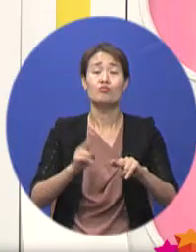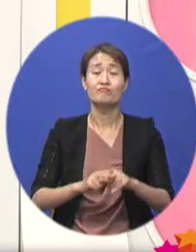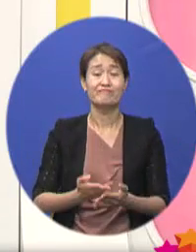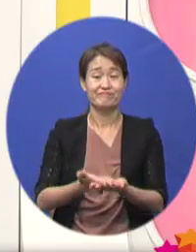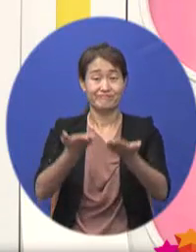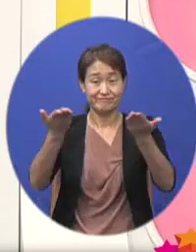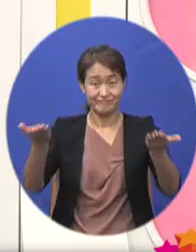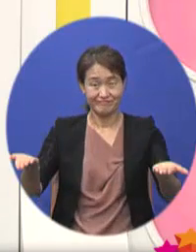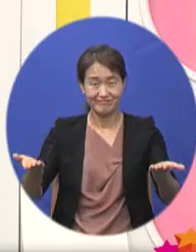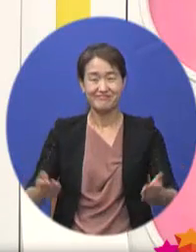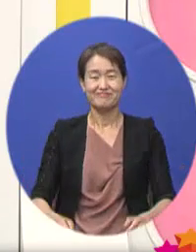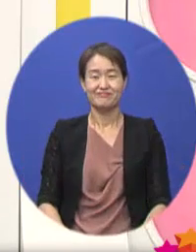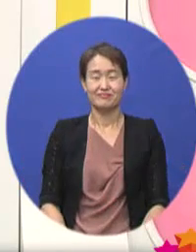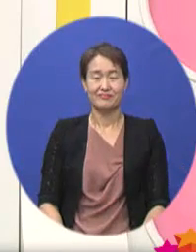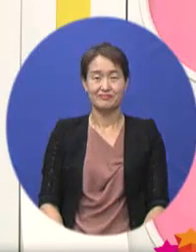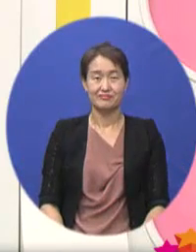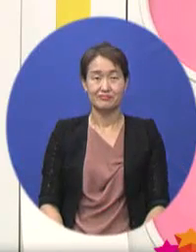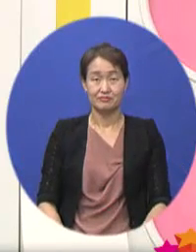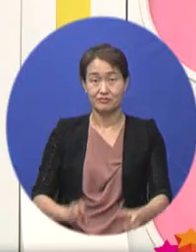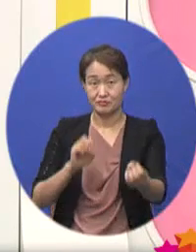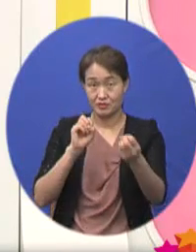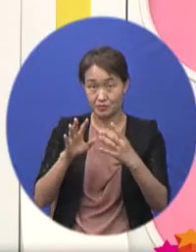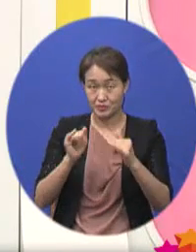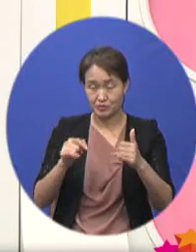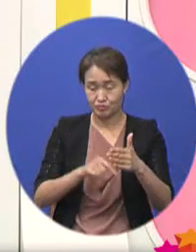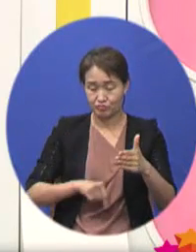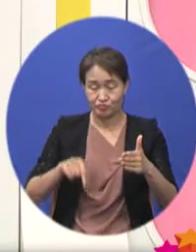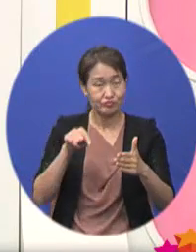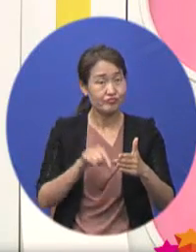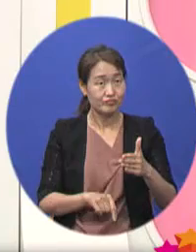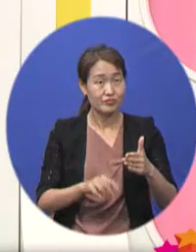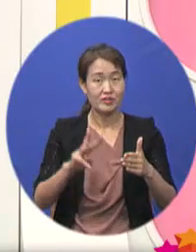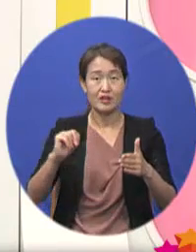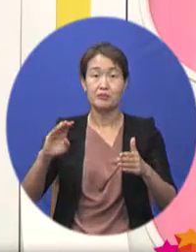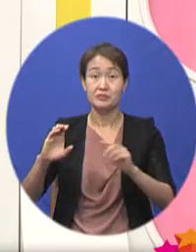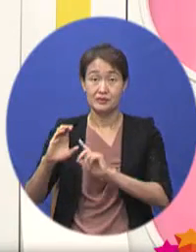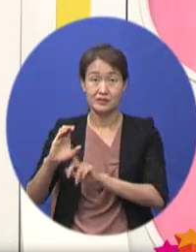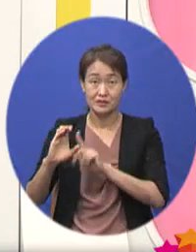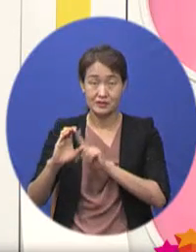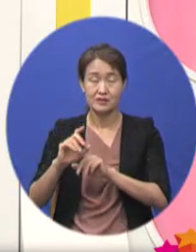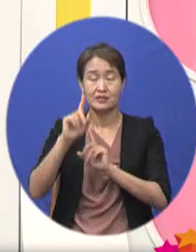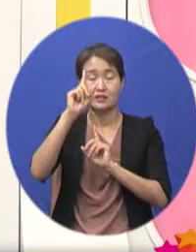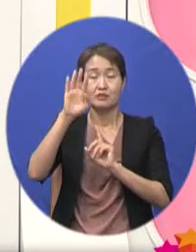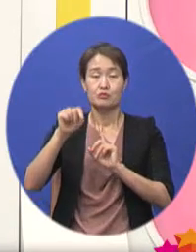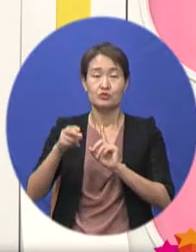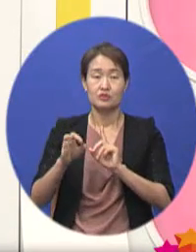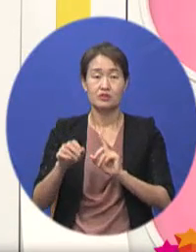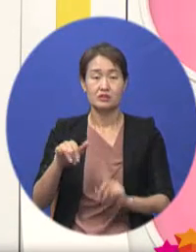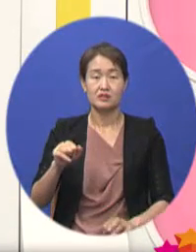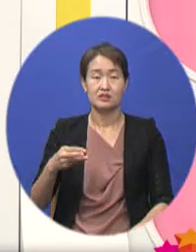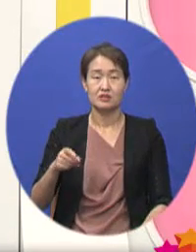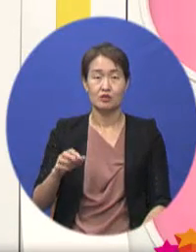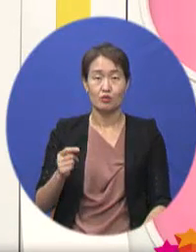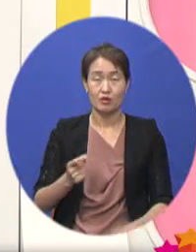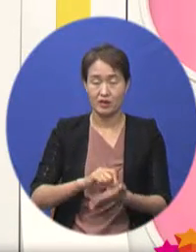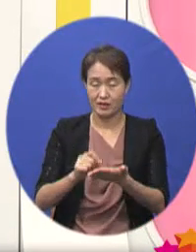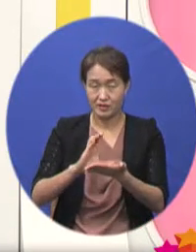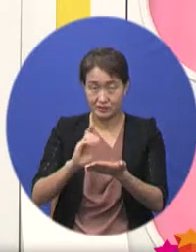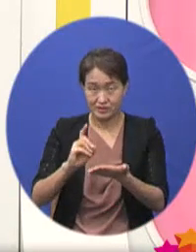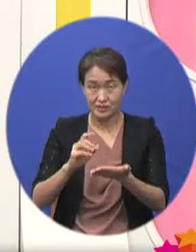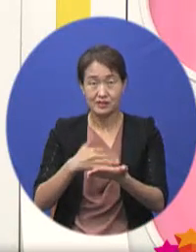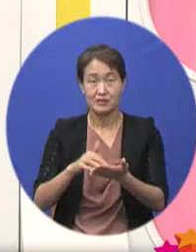네, 선물을 보내드리도록 하겠습니다. 정답자 중에서 우리 MC분들 네. 이부영 씨, 또 길정화 사인 CD 세